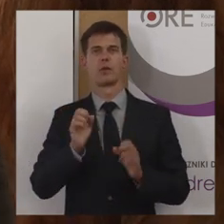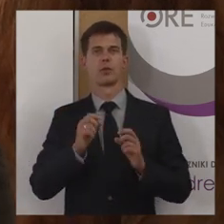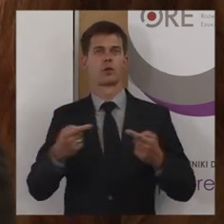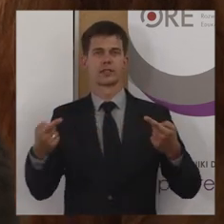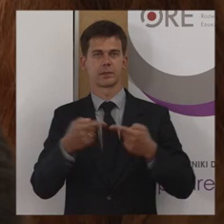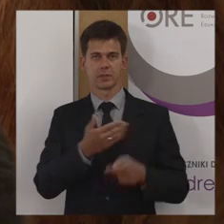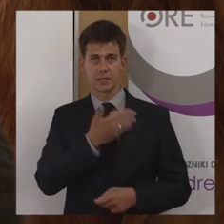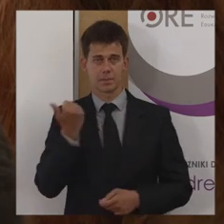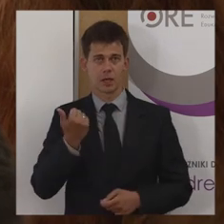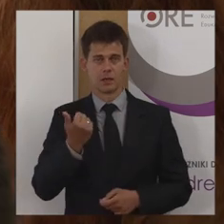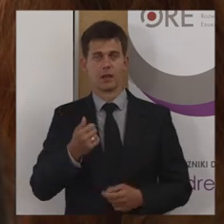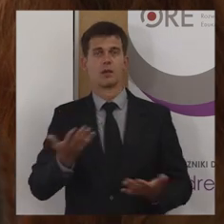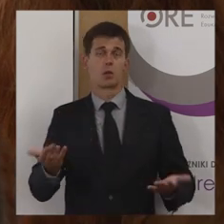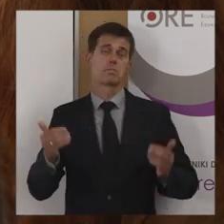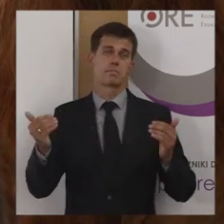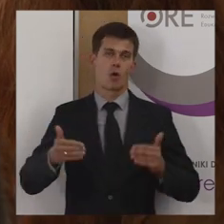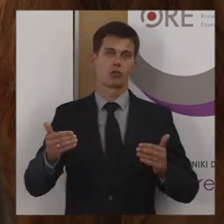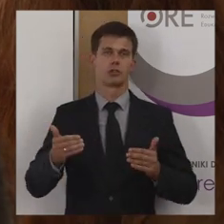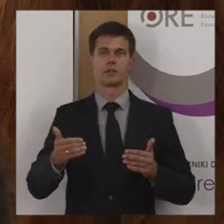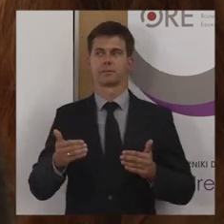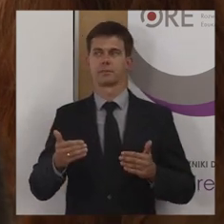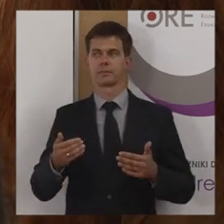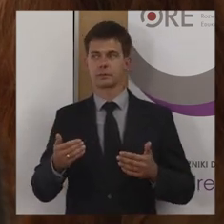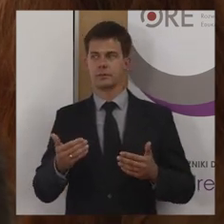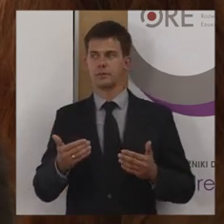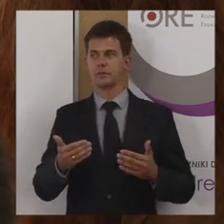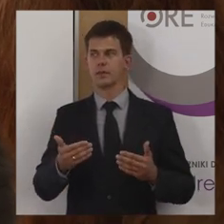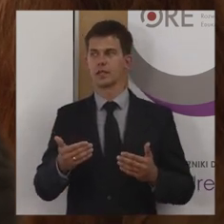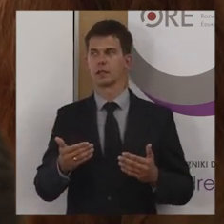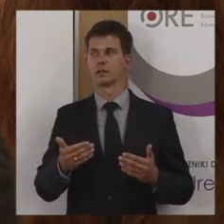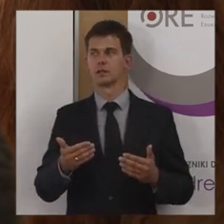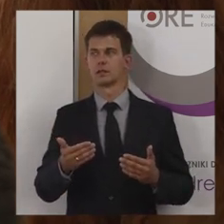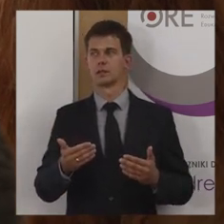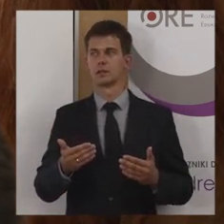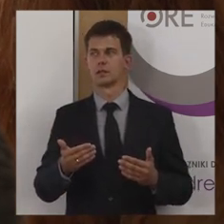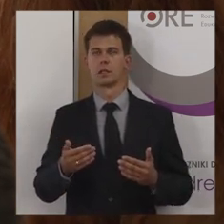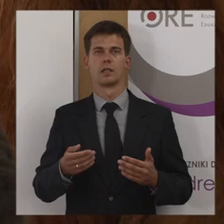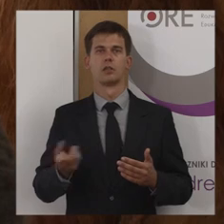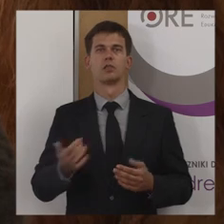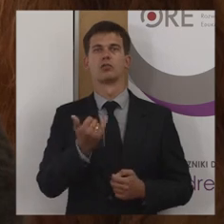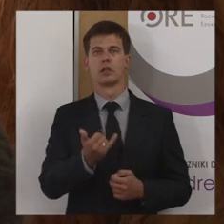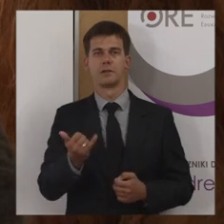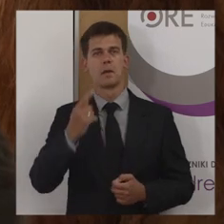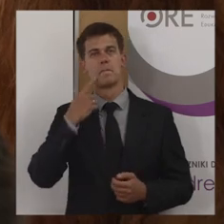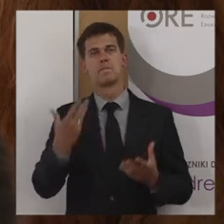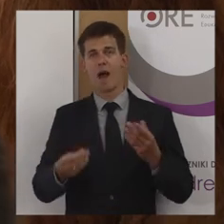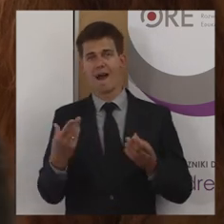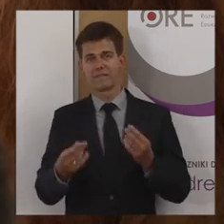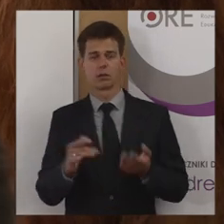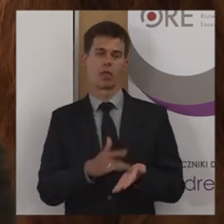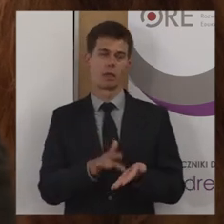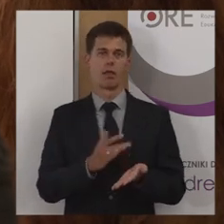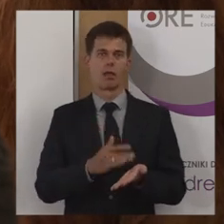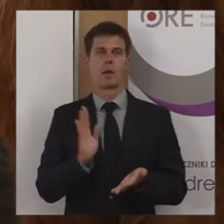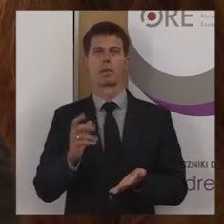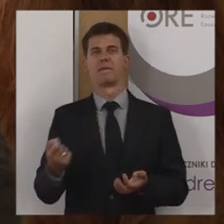dostępności, no to być może, tutaj sobie zapisałam, dzieci pobawią się nim i rzucą w